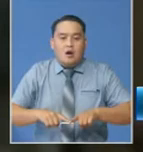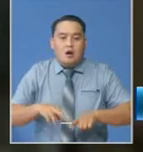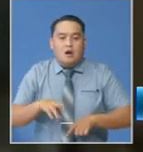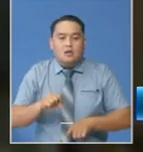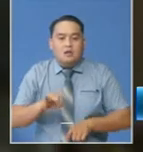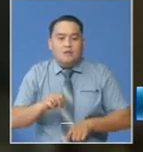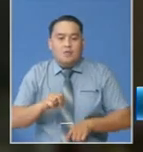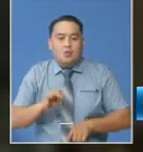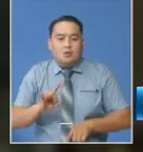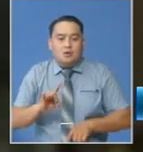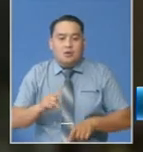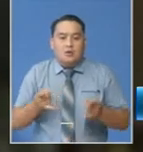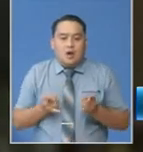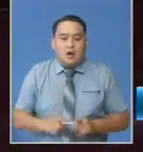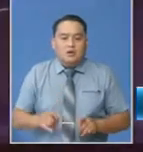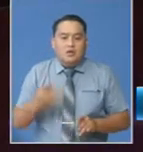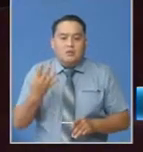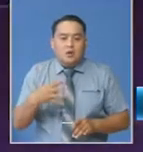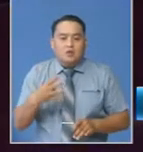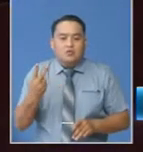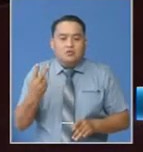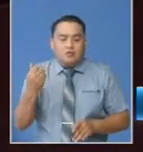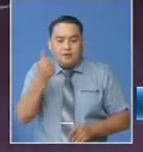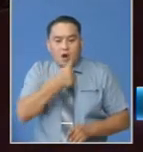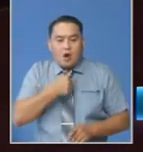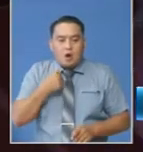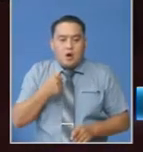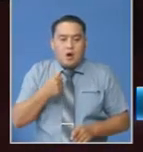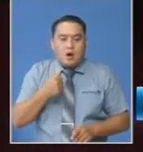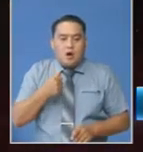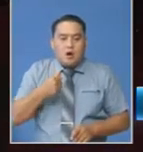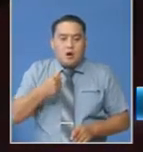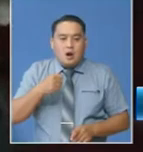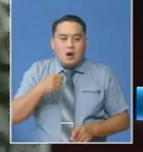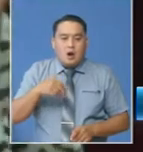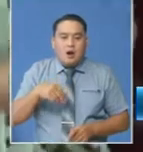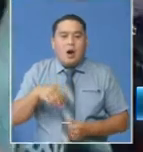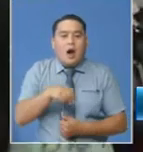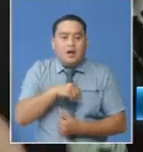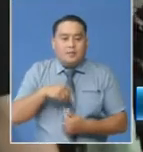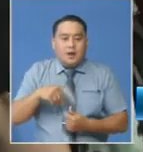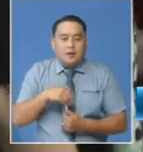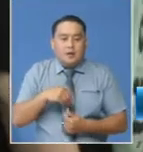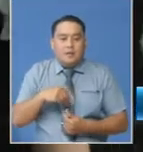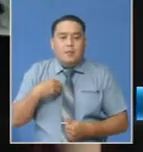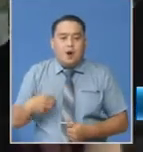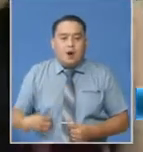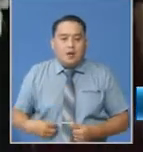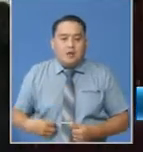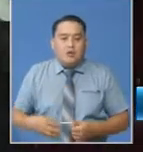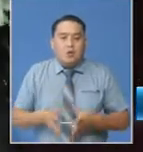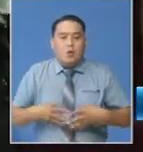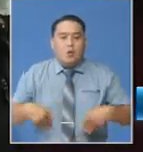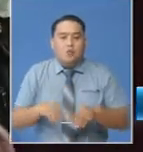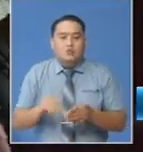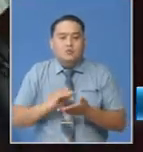родился 22 мая 1924 года в семье армянских эмигрантов в Париже. Его записи разошлись в мире общим